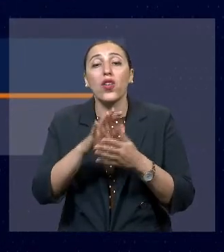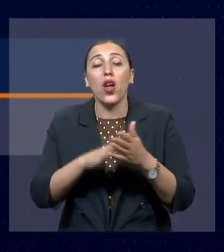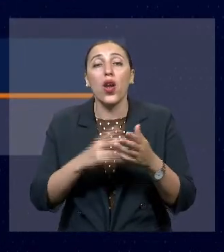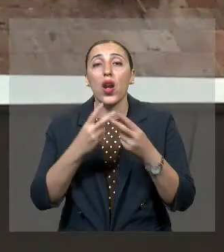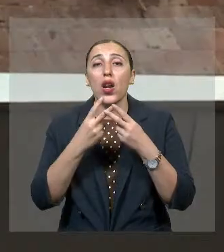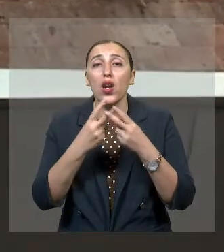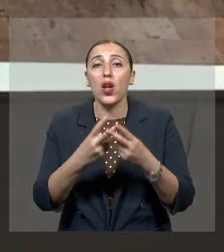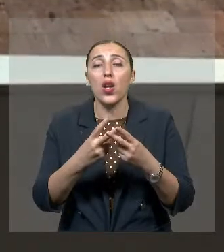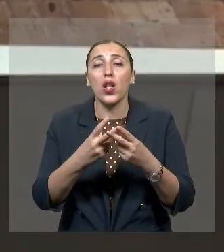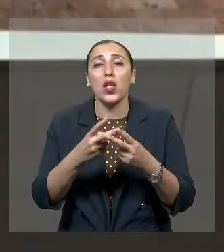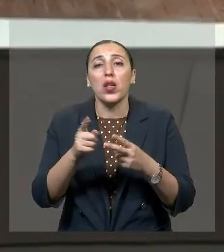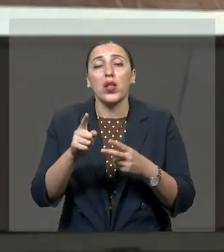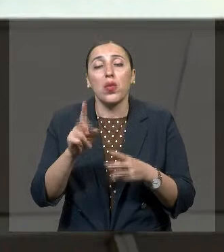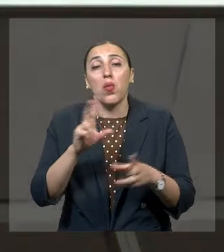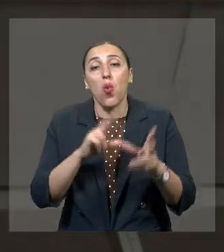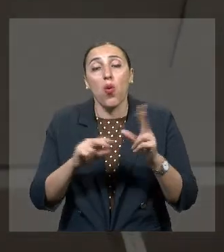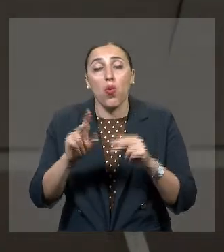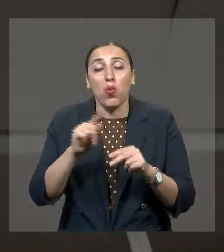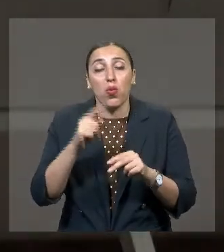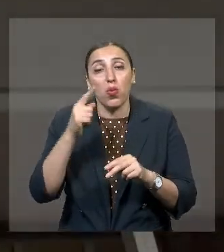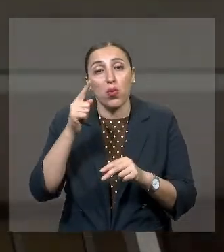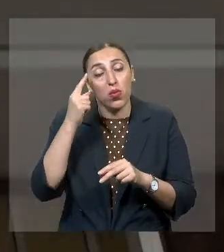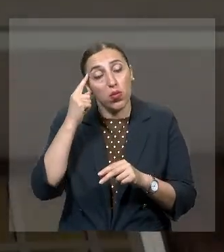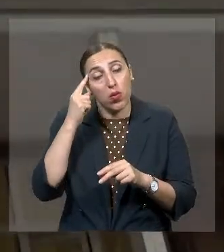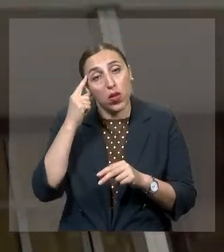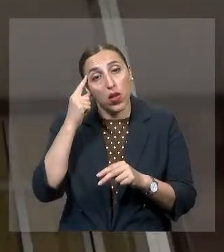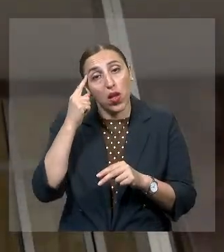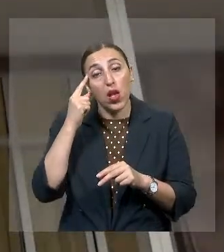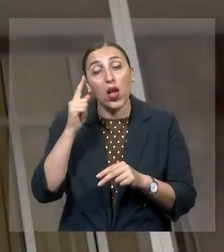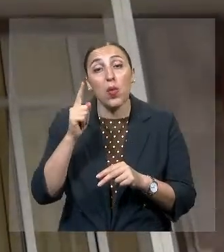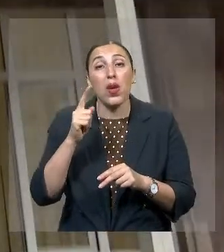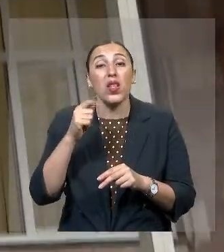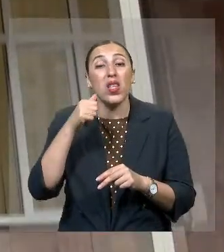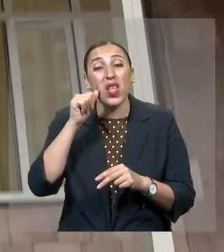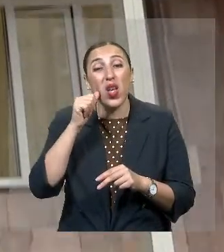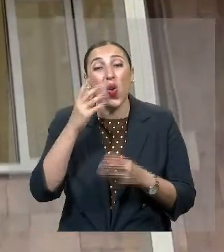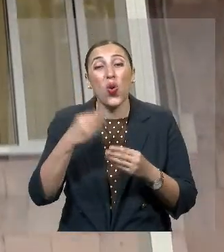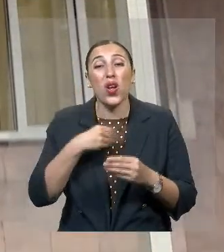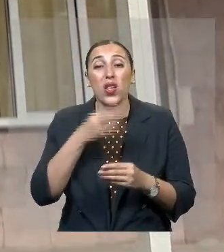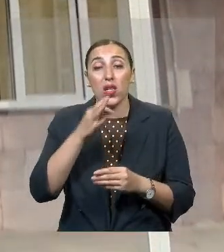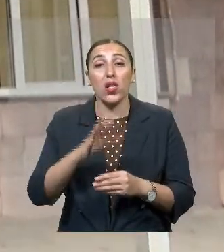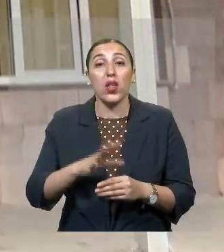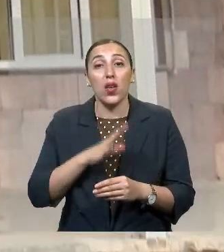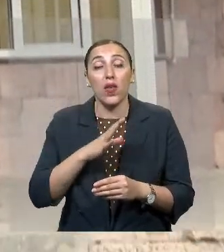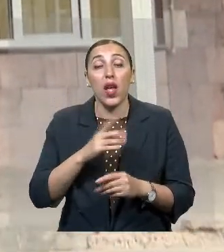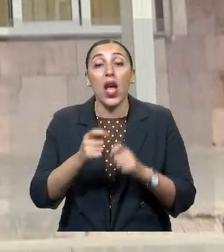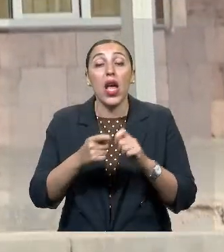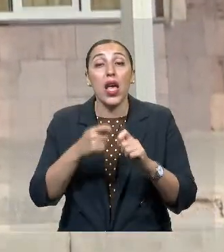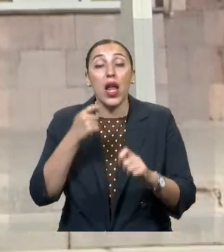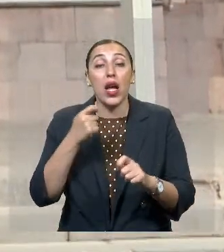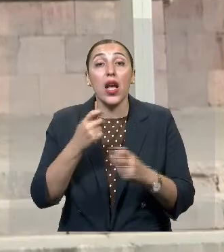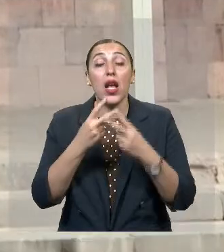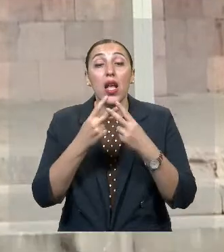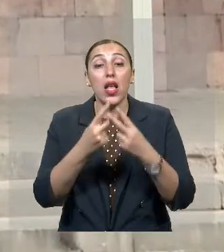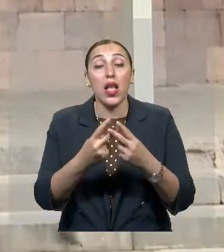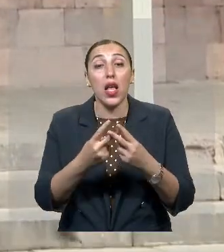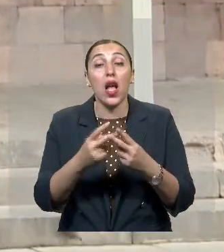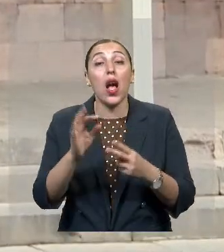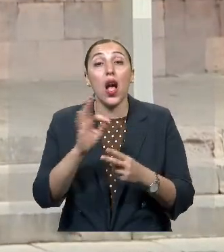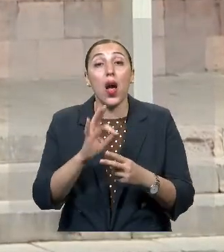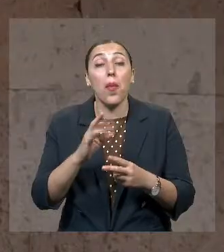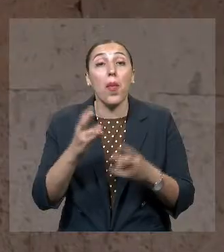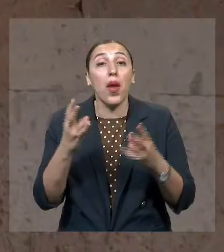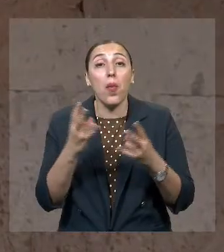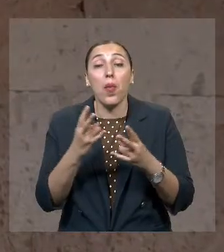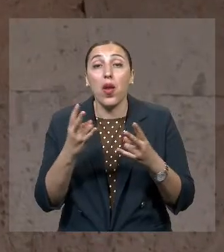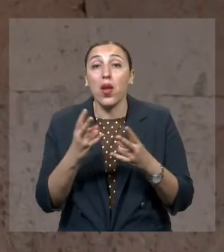հիմքերը փորձում գտնել դատարանը, բայց ինչպես նշեցի նախորդ օրը իմ խոսքում, երկարատև կալանքի տակ պահելու համար անհրաժեշտ